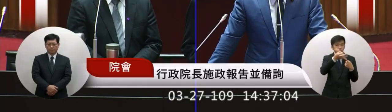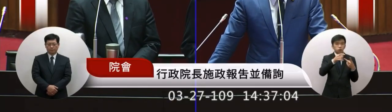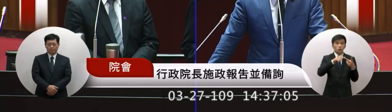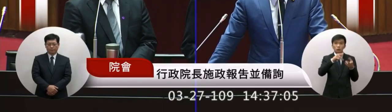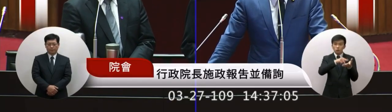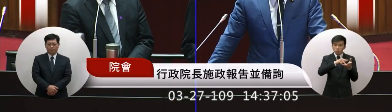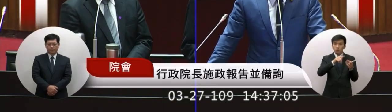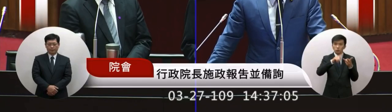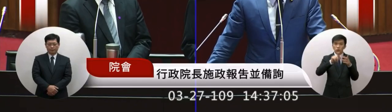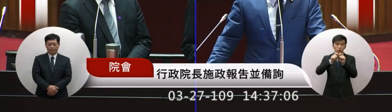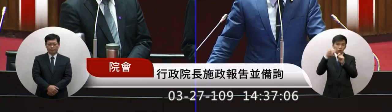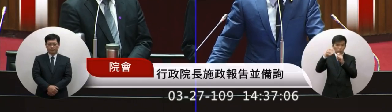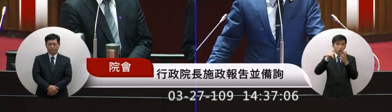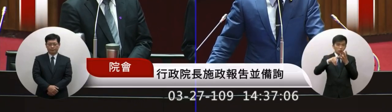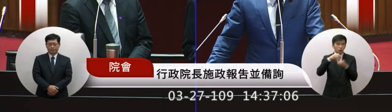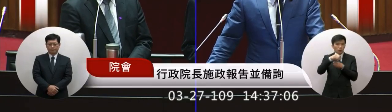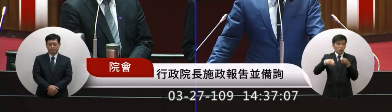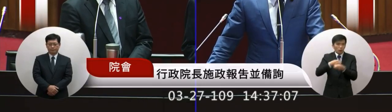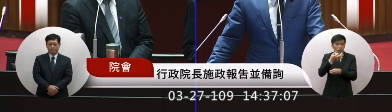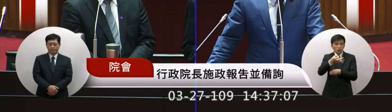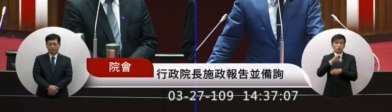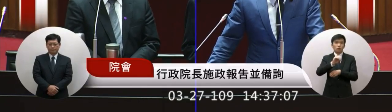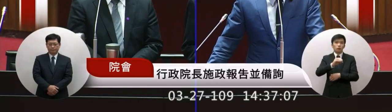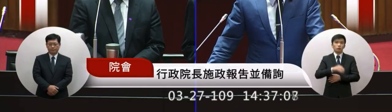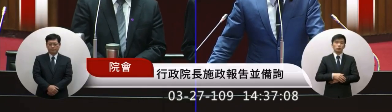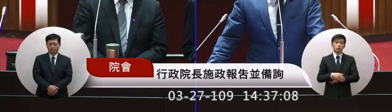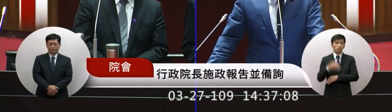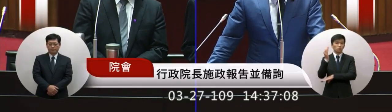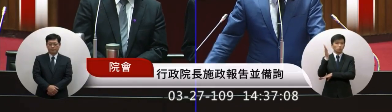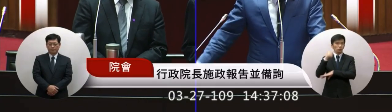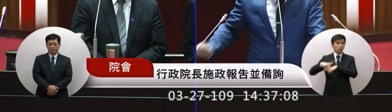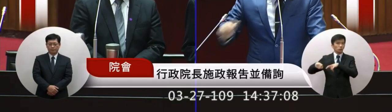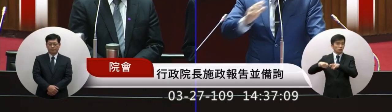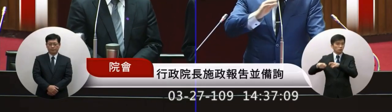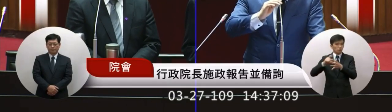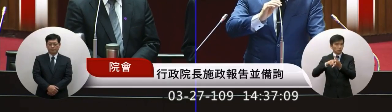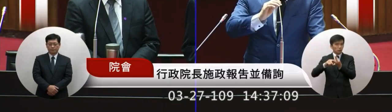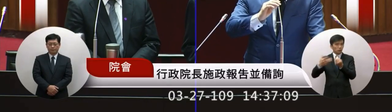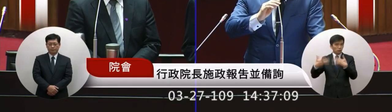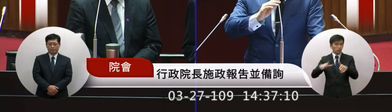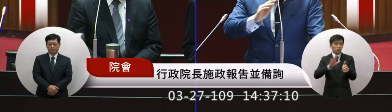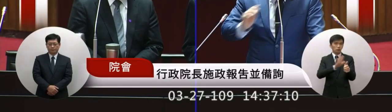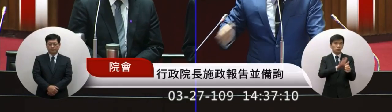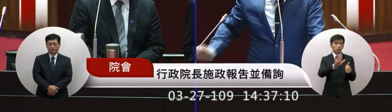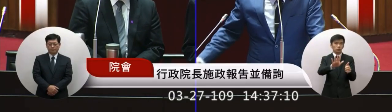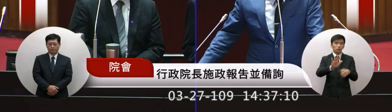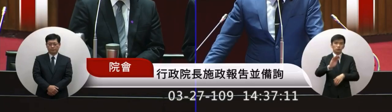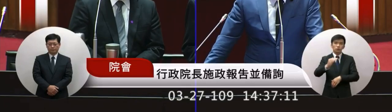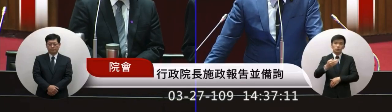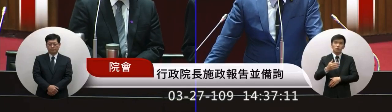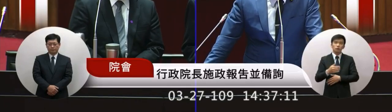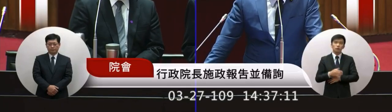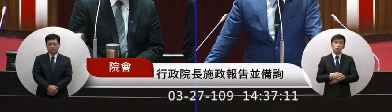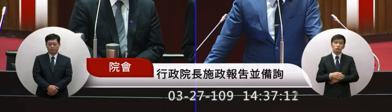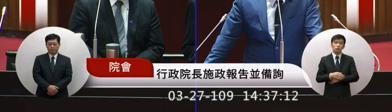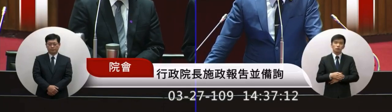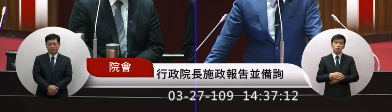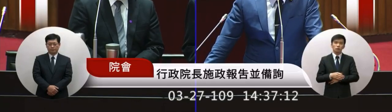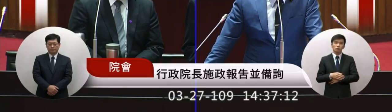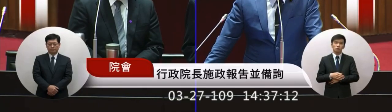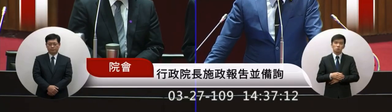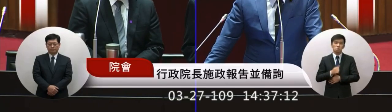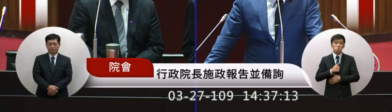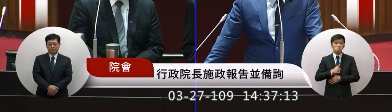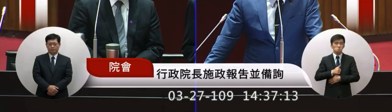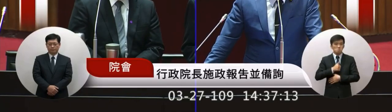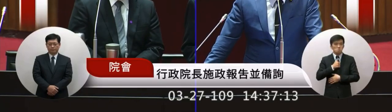税金跟周转金。我知道政府都提出了很多相关的方案，但是实际上我们还是